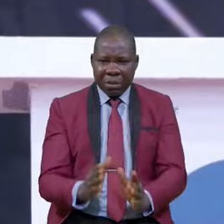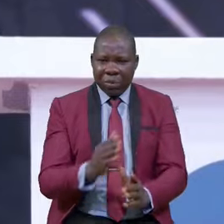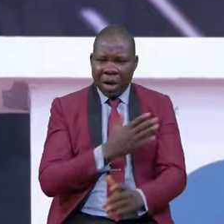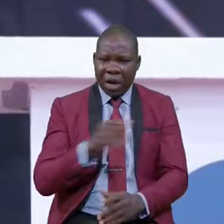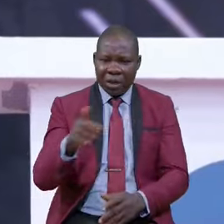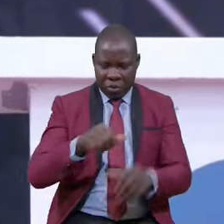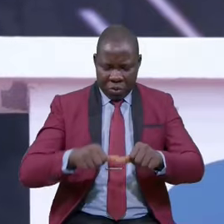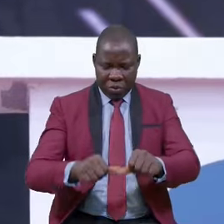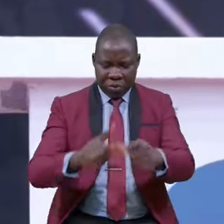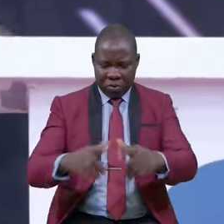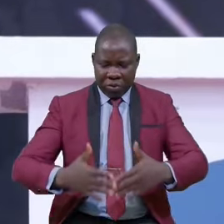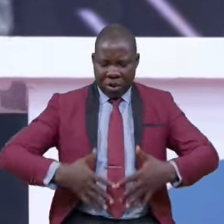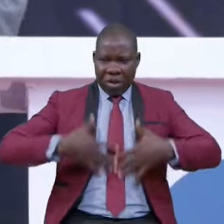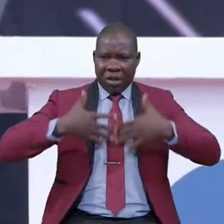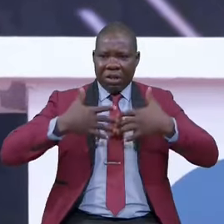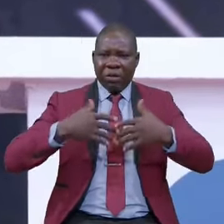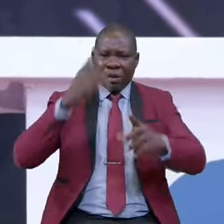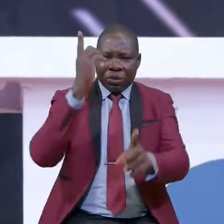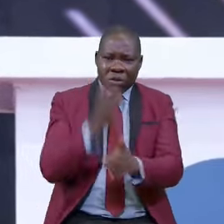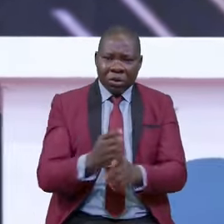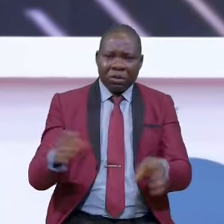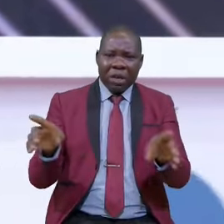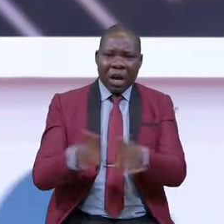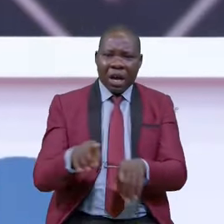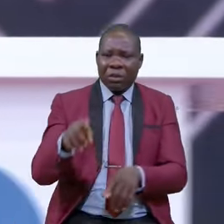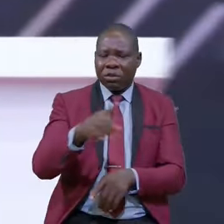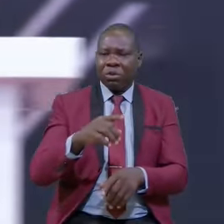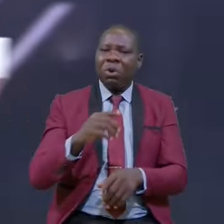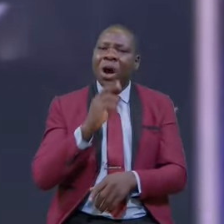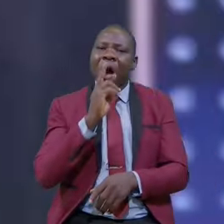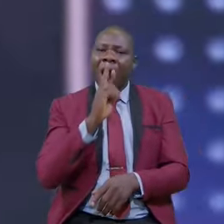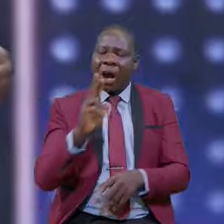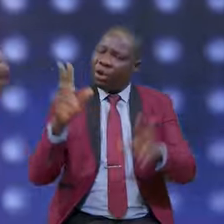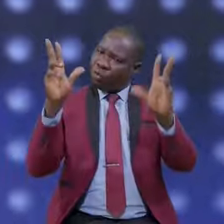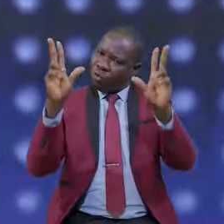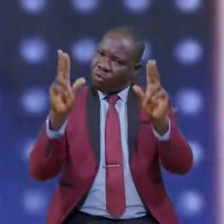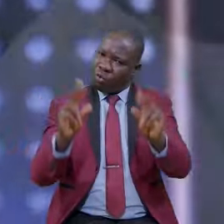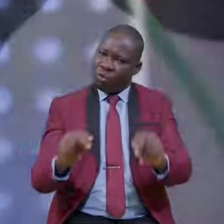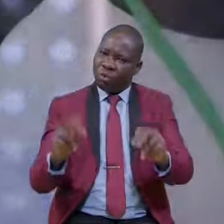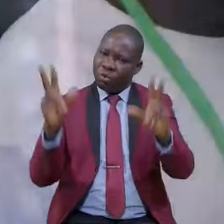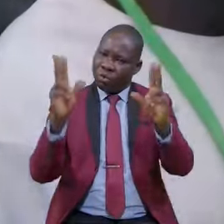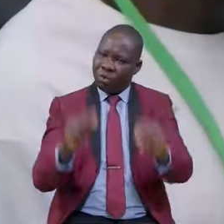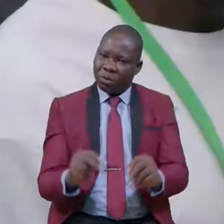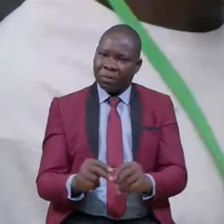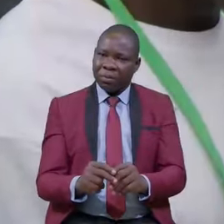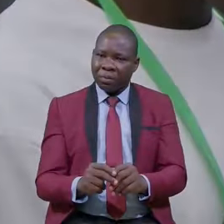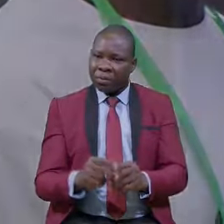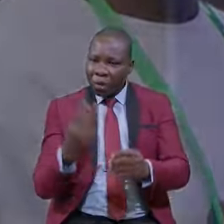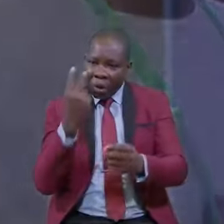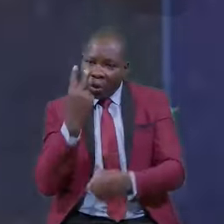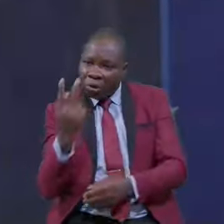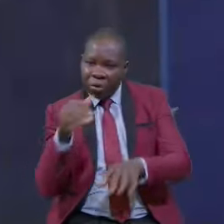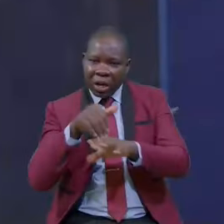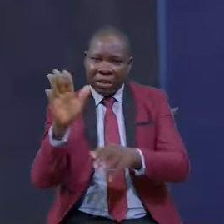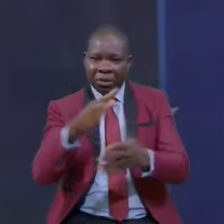comme nous étions. Non. Non. Look at your currency there. Regardez. I brought one for you to look at. J'ai you know,